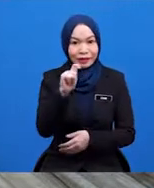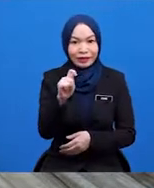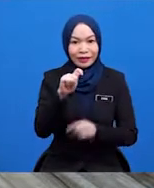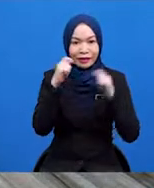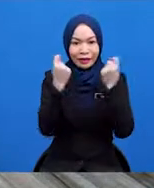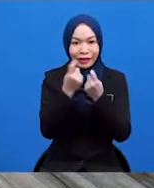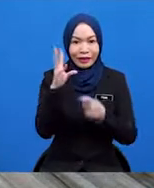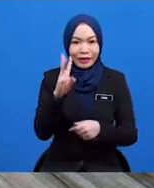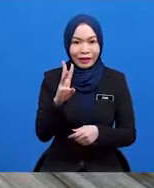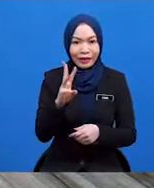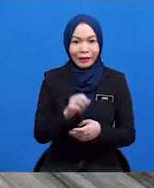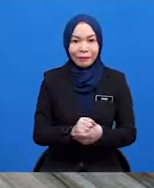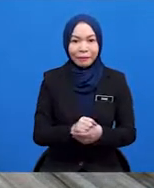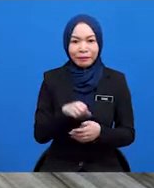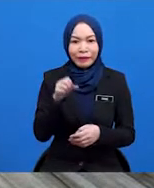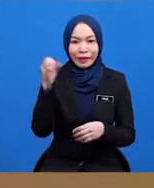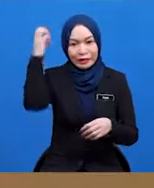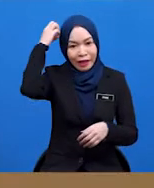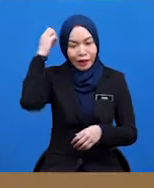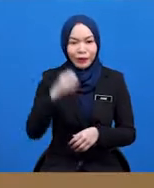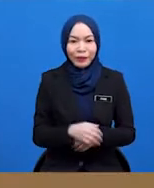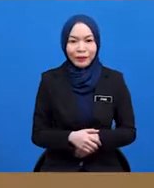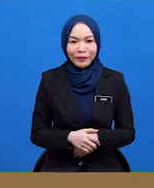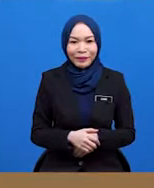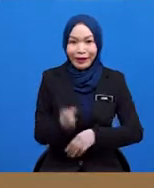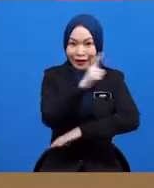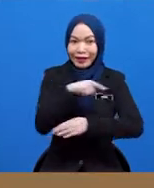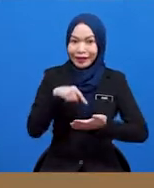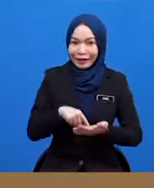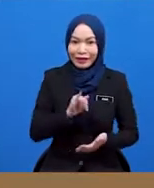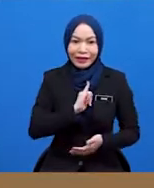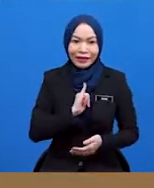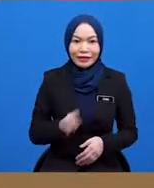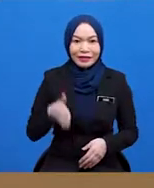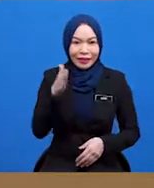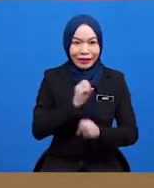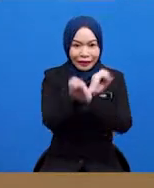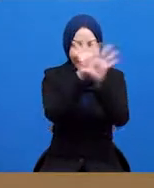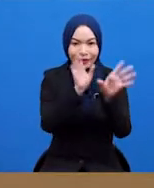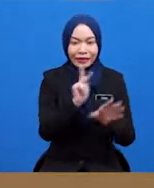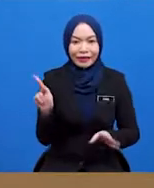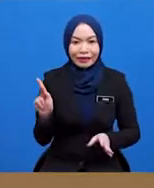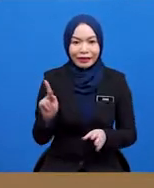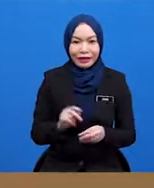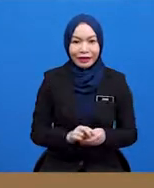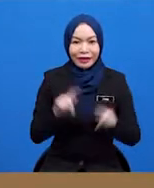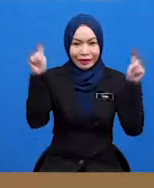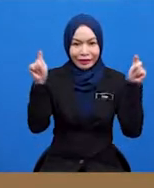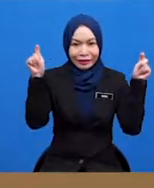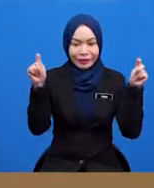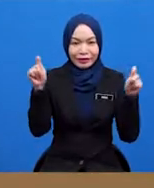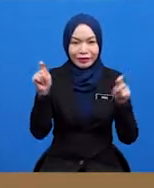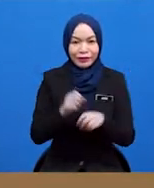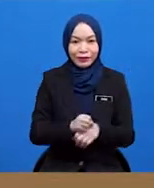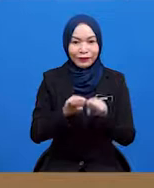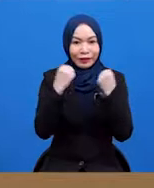Rahman Putra, Sabak Bernam, Selangor. Hari ini saya akan menerangkan tentang tajuk sektor